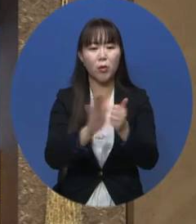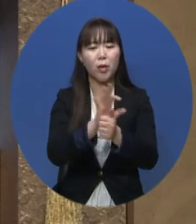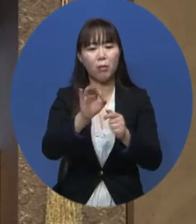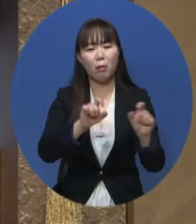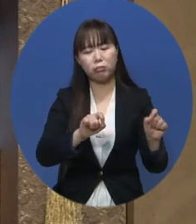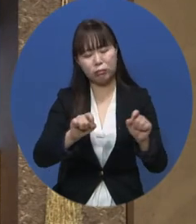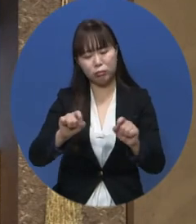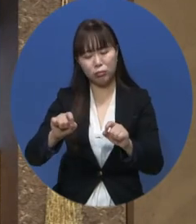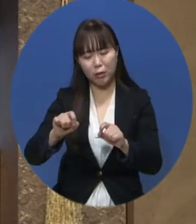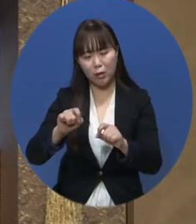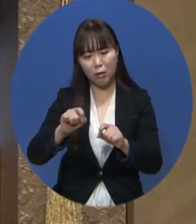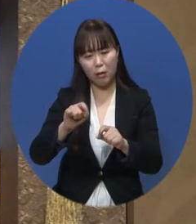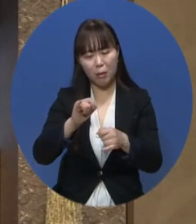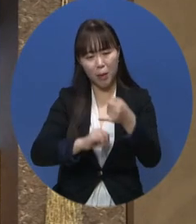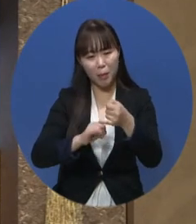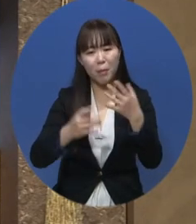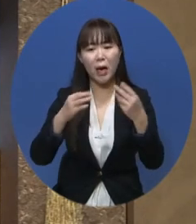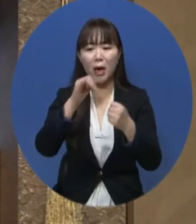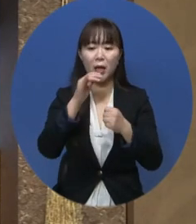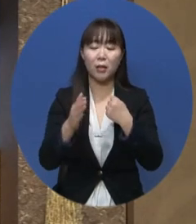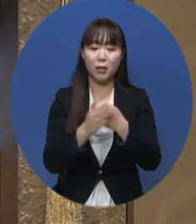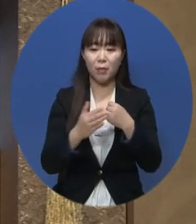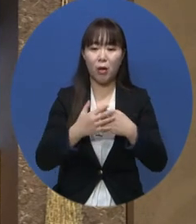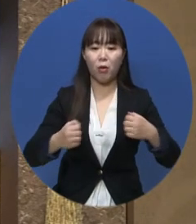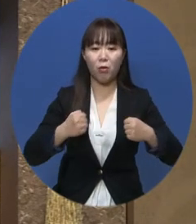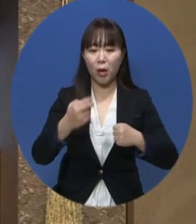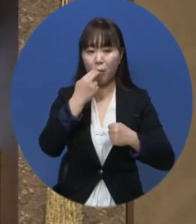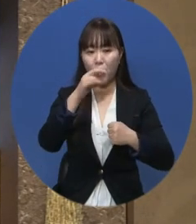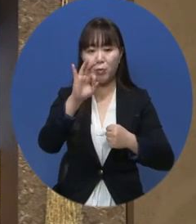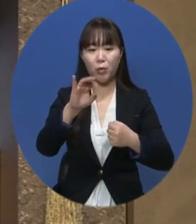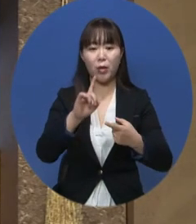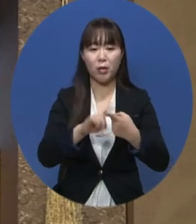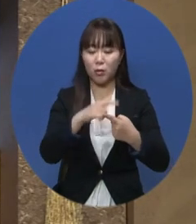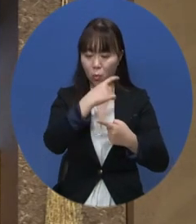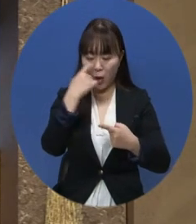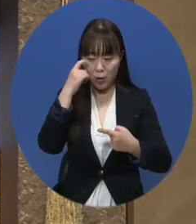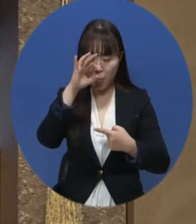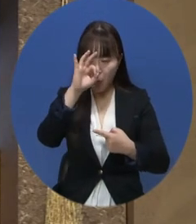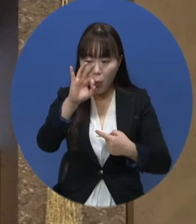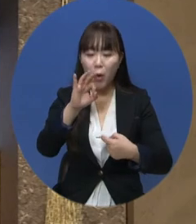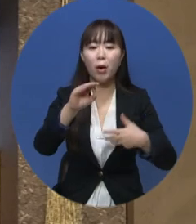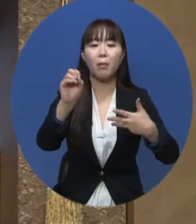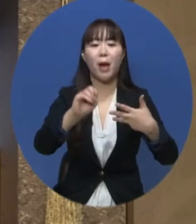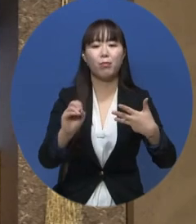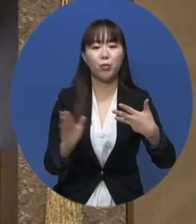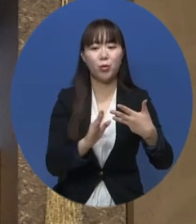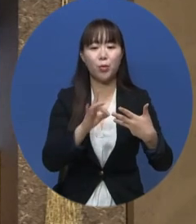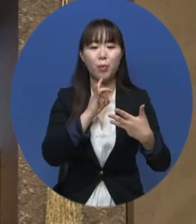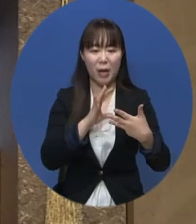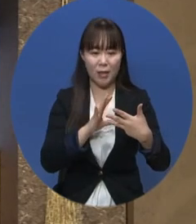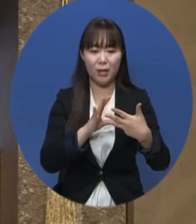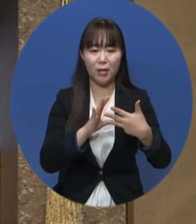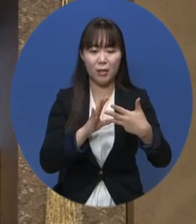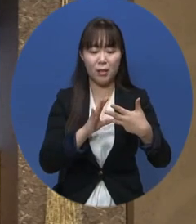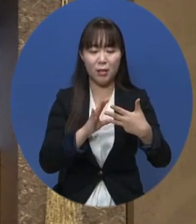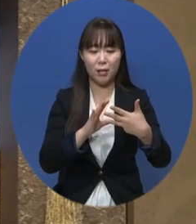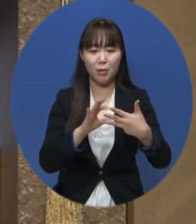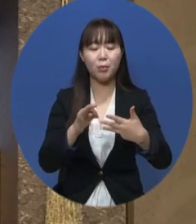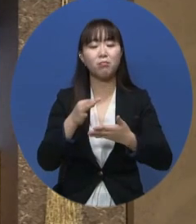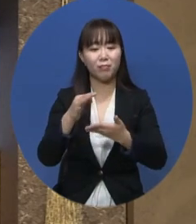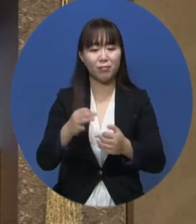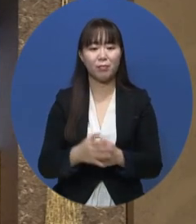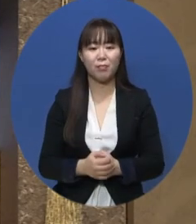밀리고 못 내시는 분도 있거든요. 그래서 네. 건강보험료를 확인해서 이렇게 8%만 내게 하는 거죠.